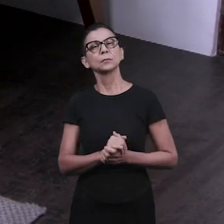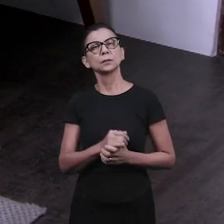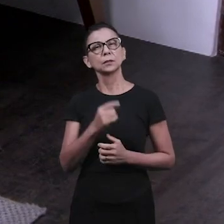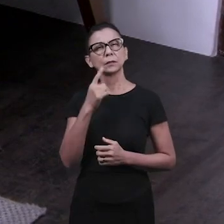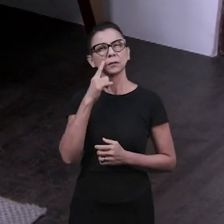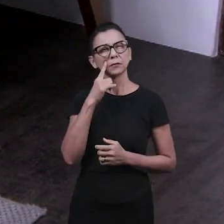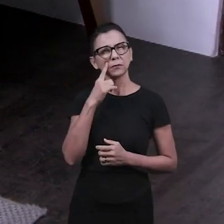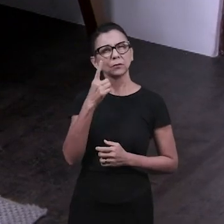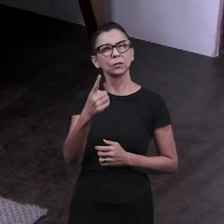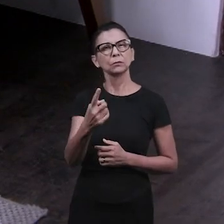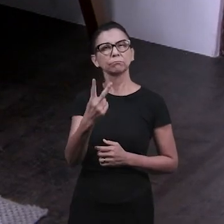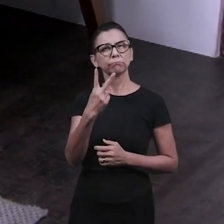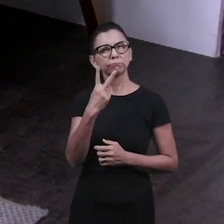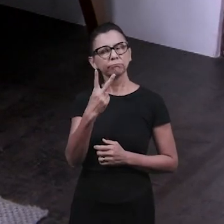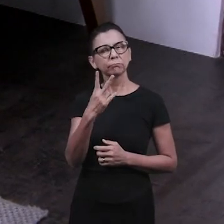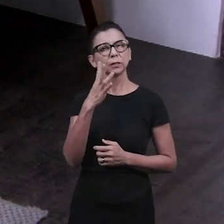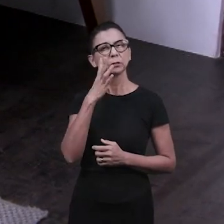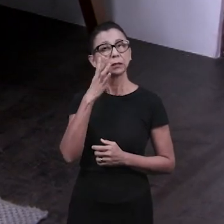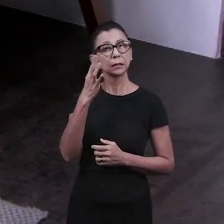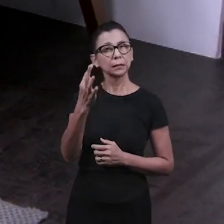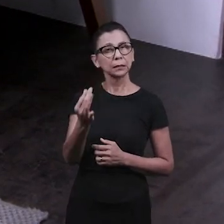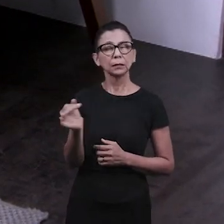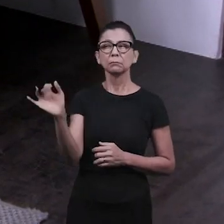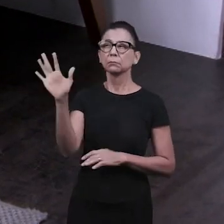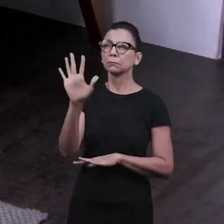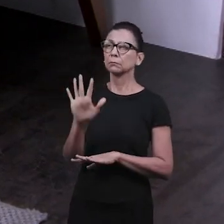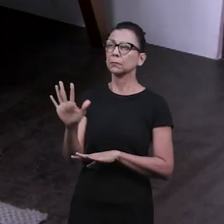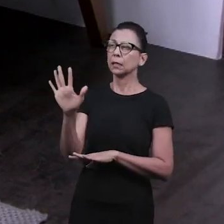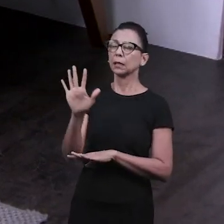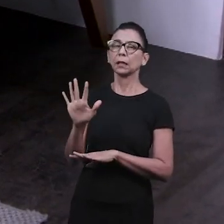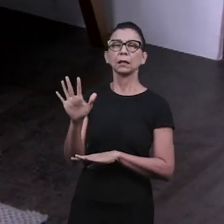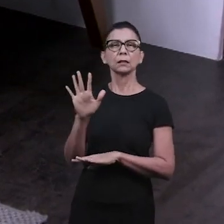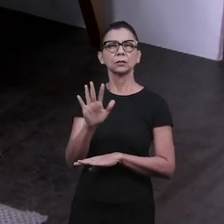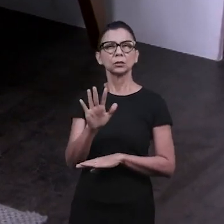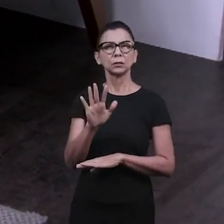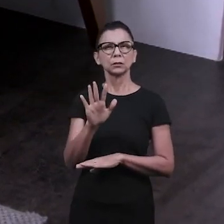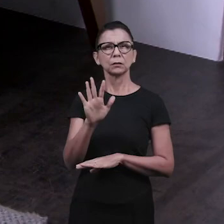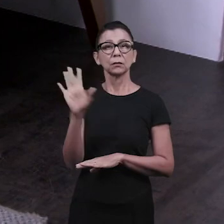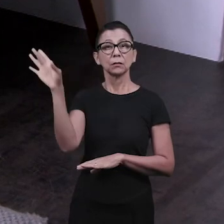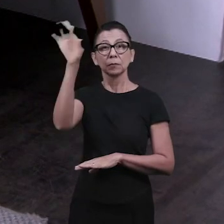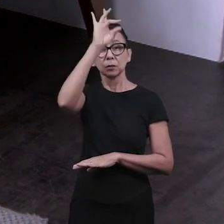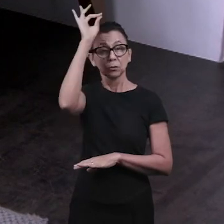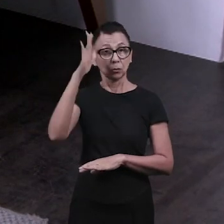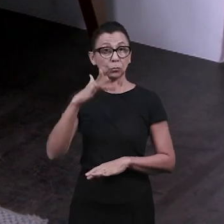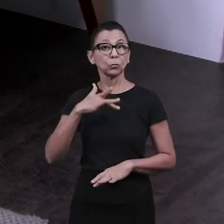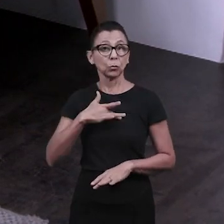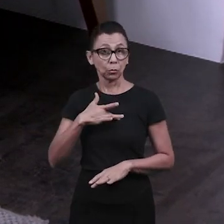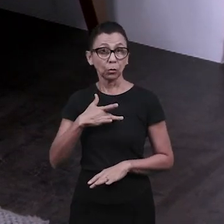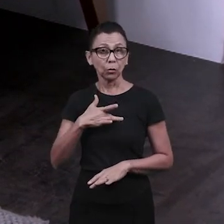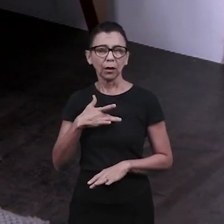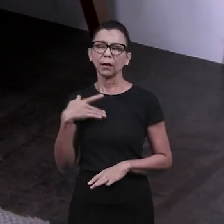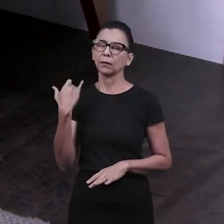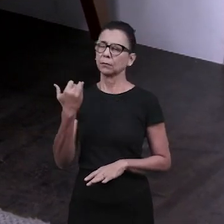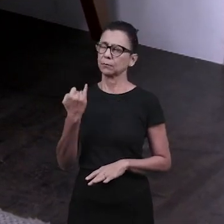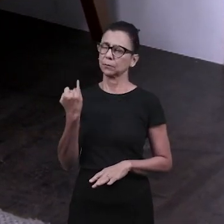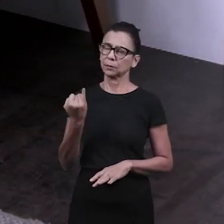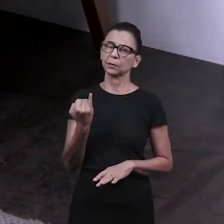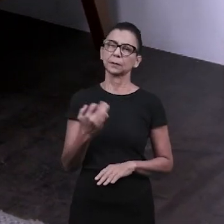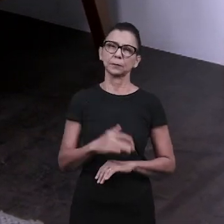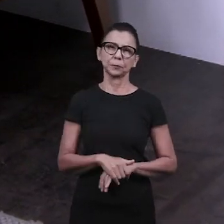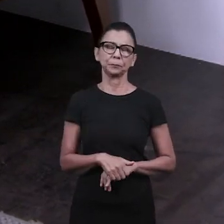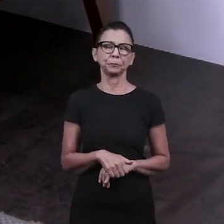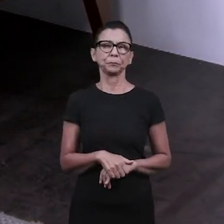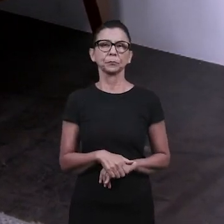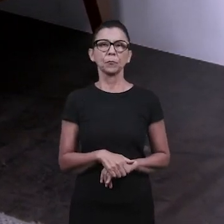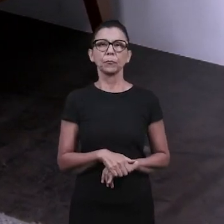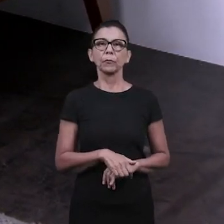programmation. Et vous avez vu les images, vous avez été touché par le Saint-Esprit. Ça est important. Je veux vous